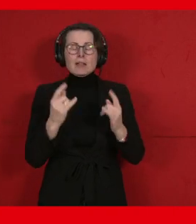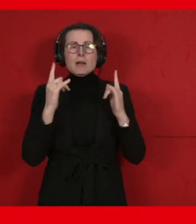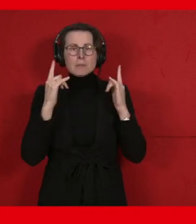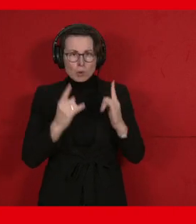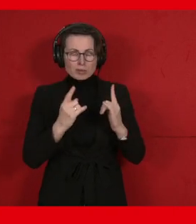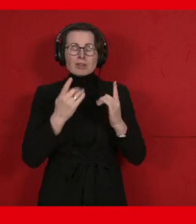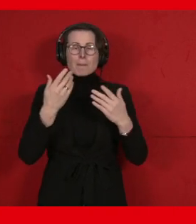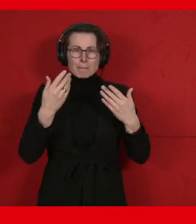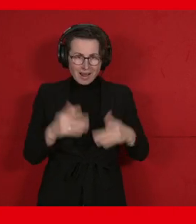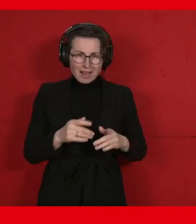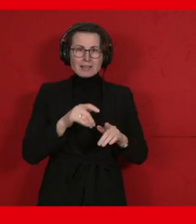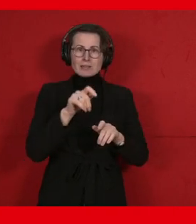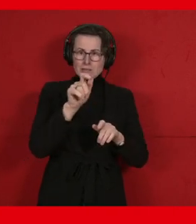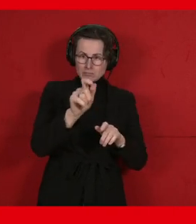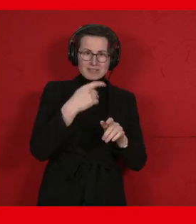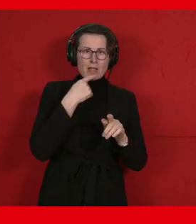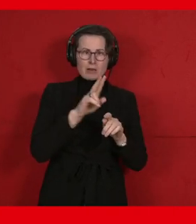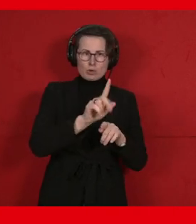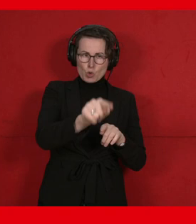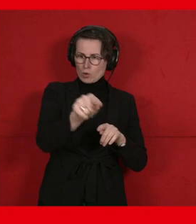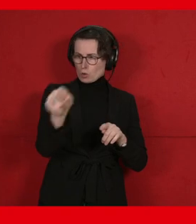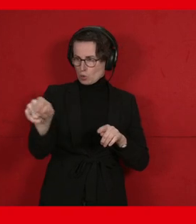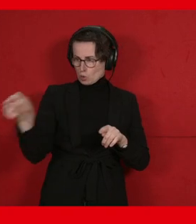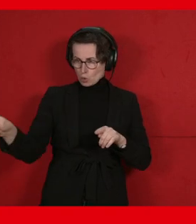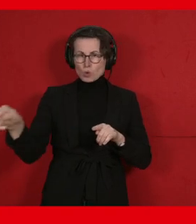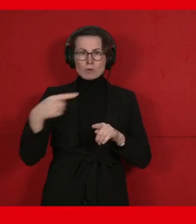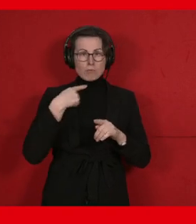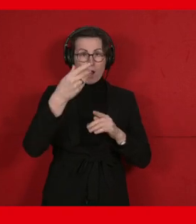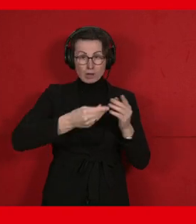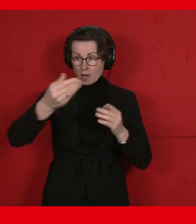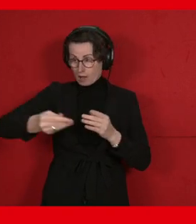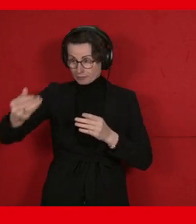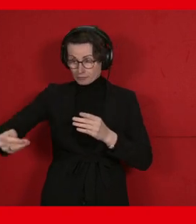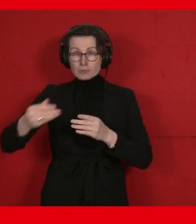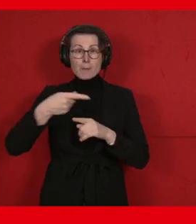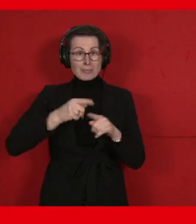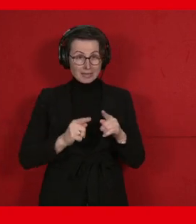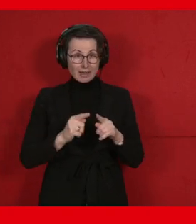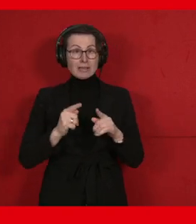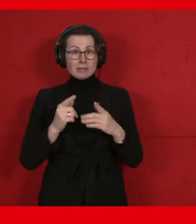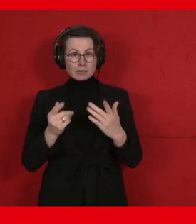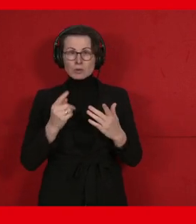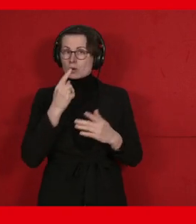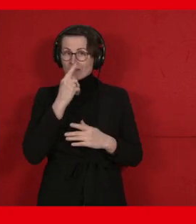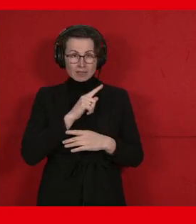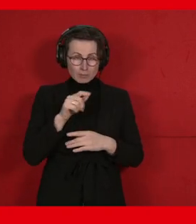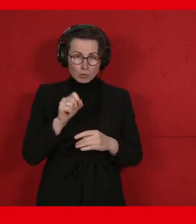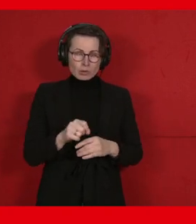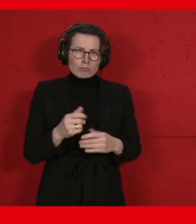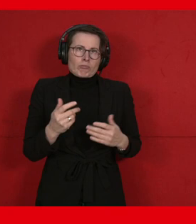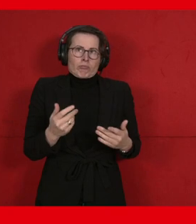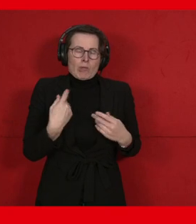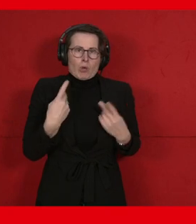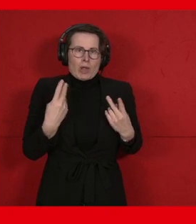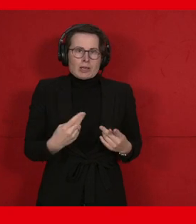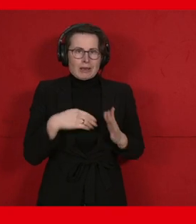die Akteure auch zu benennen, idealerweise sie einzuladen und zu beteiligen. Und wenn es gar nicht anders geht, muss man eben auch